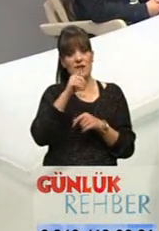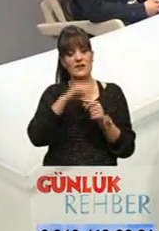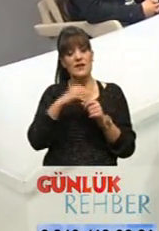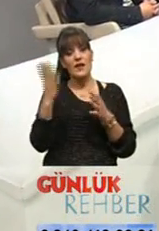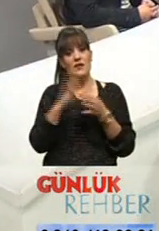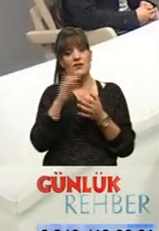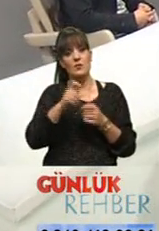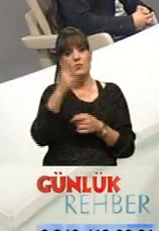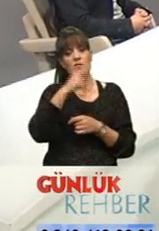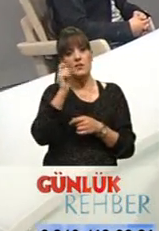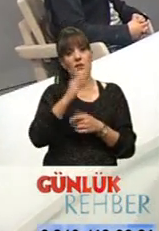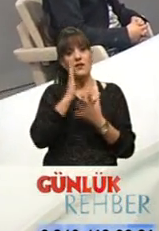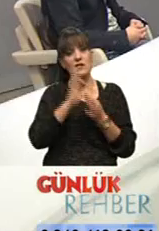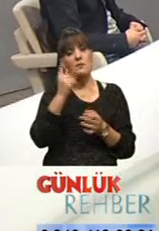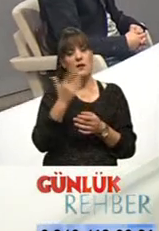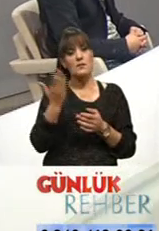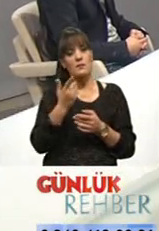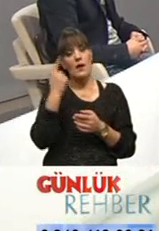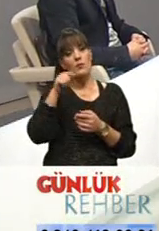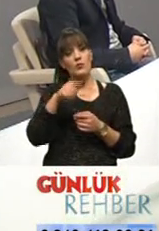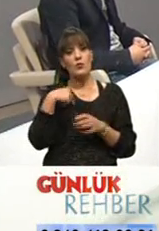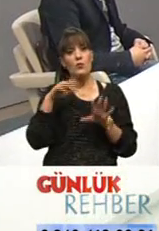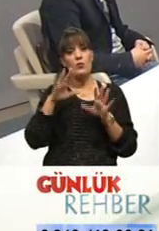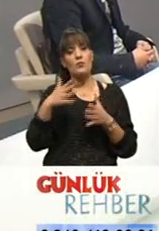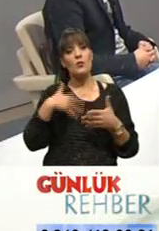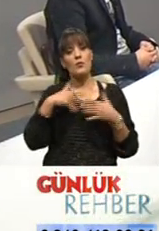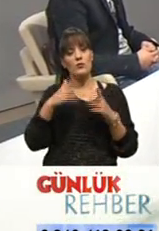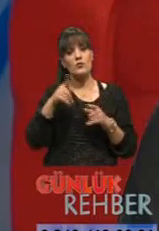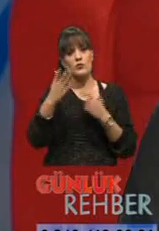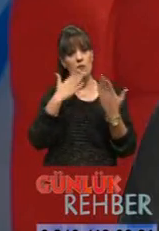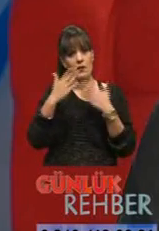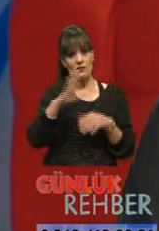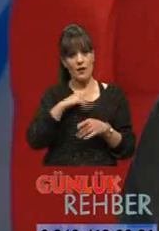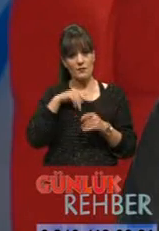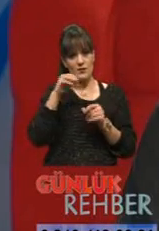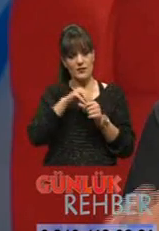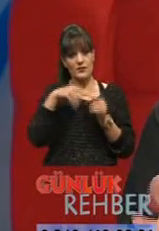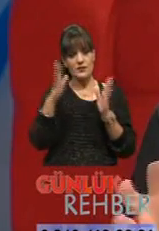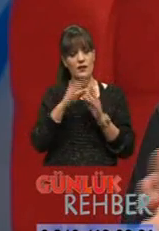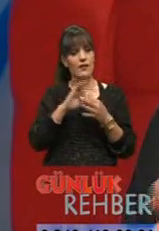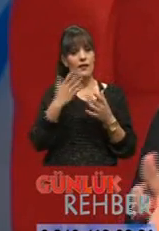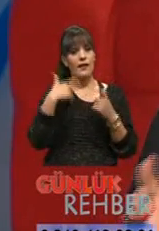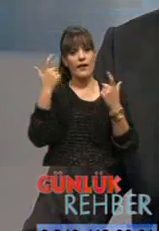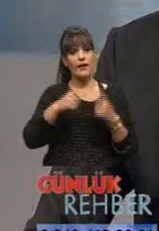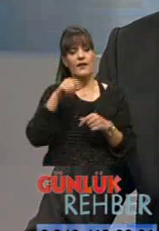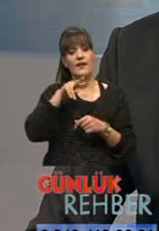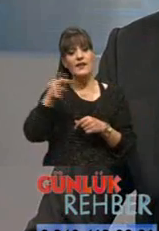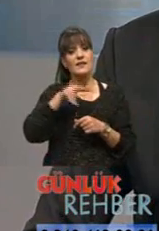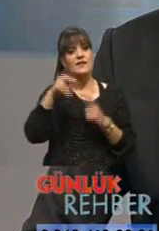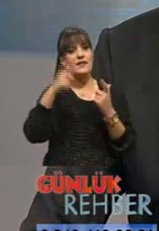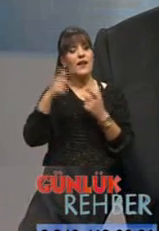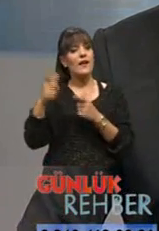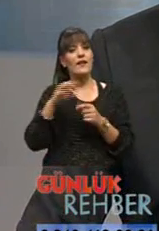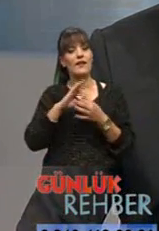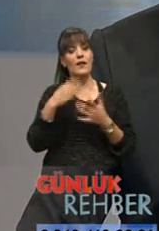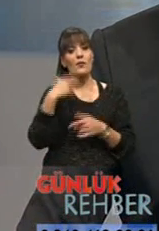eşlik ederek müzik yapan insanlar biraz belki de buna bozuluyorlardır. Var mı böyle sohbetler, geçiyor mu aranızda? Yani tabii. Nedir yeri, ikisinin yeri?